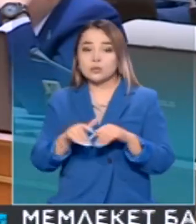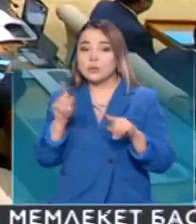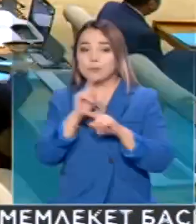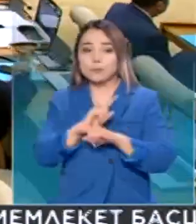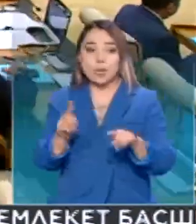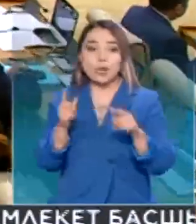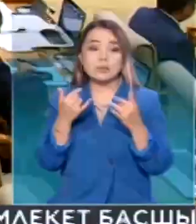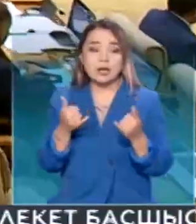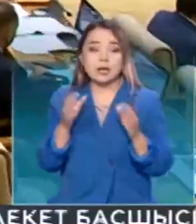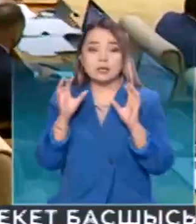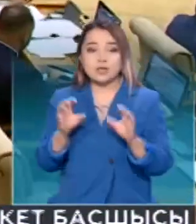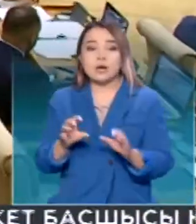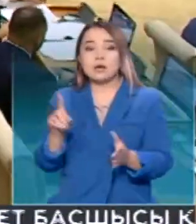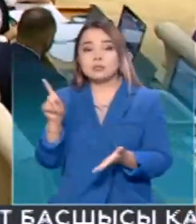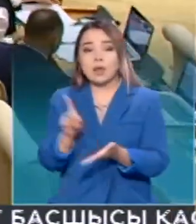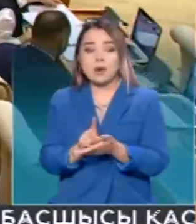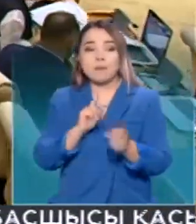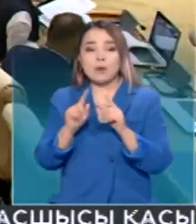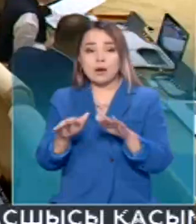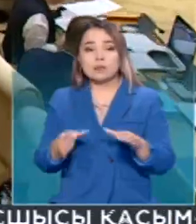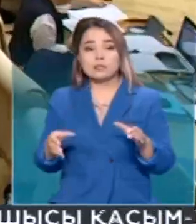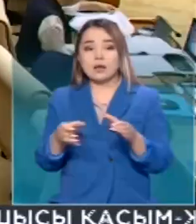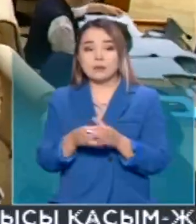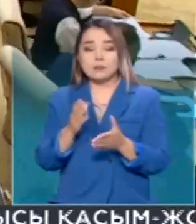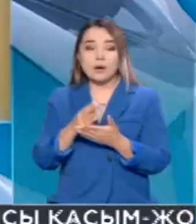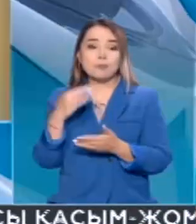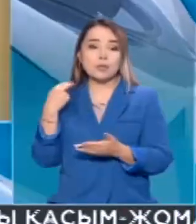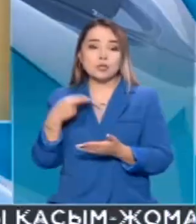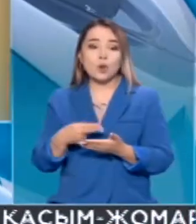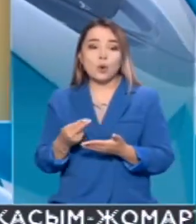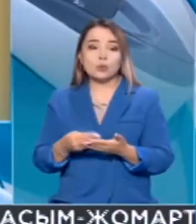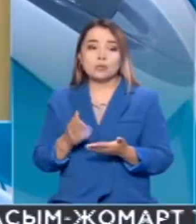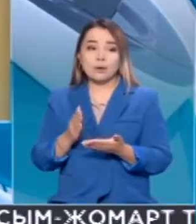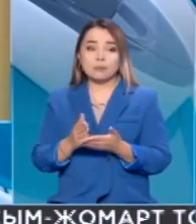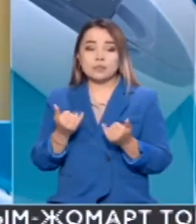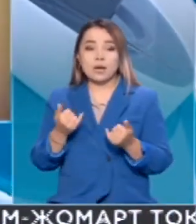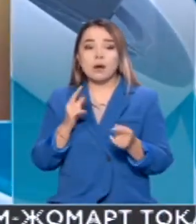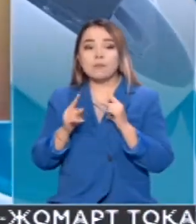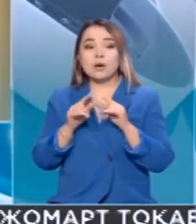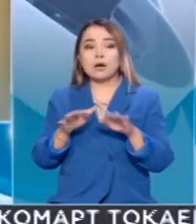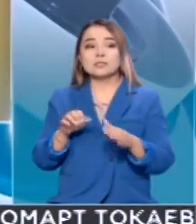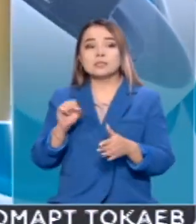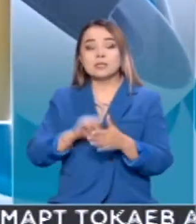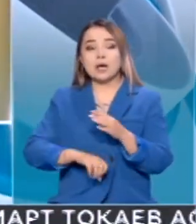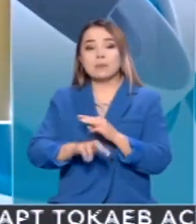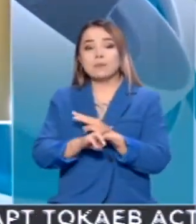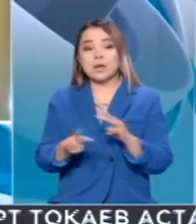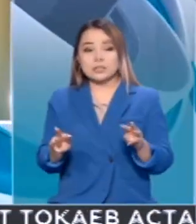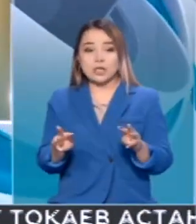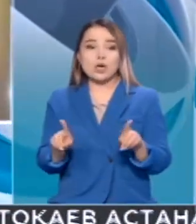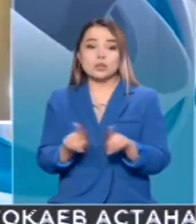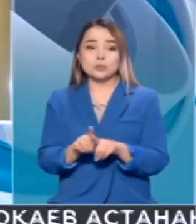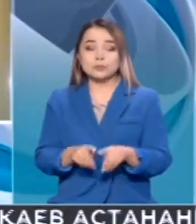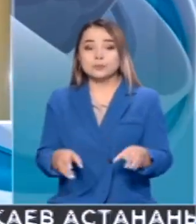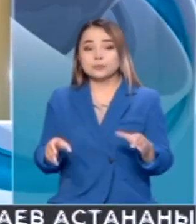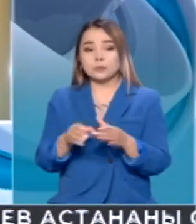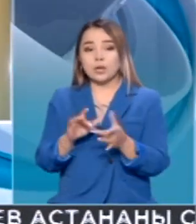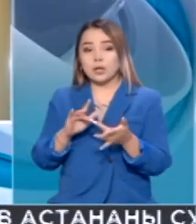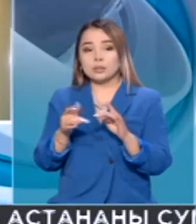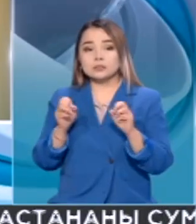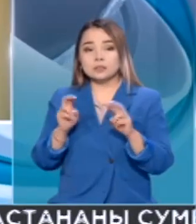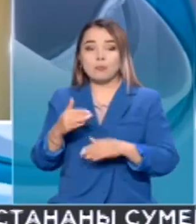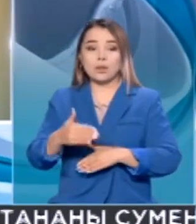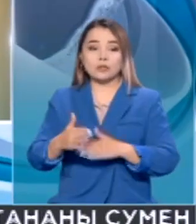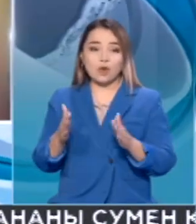Тиісті заңды парламент мақұлдады. Президент қол қойды. Парламенттің мүшелері, мәжіліс мүшелері осы онлайн